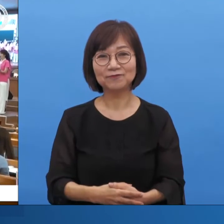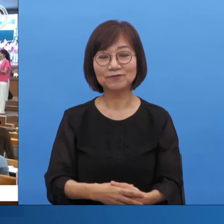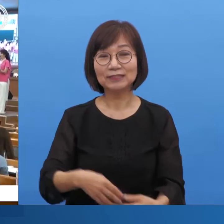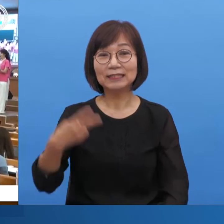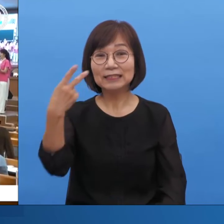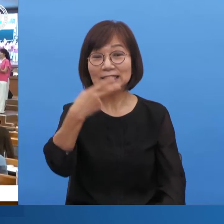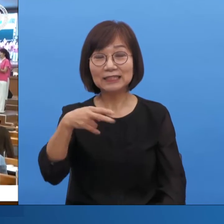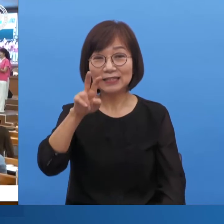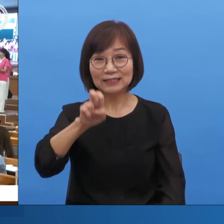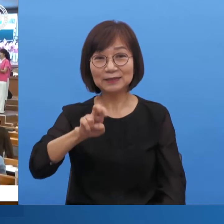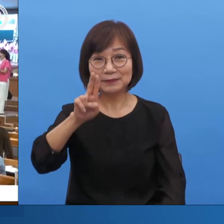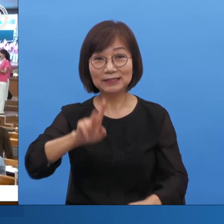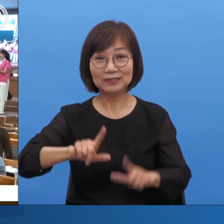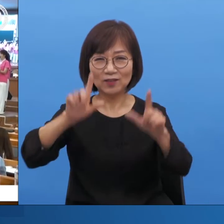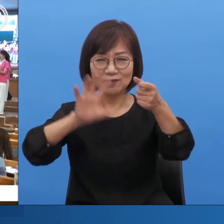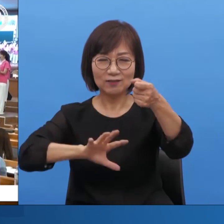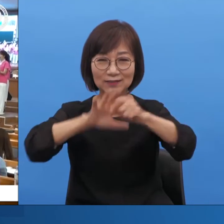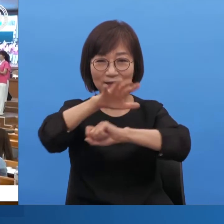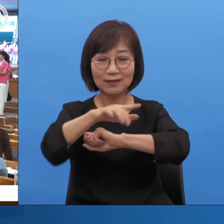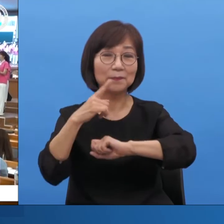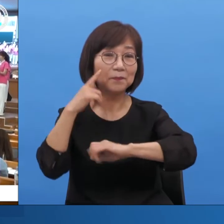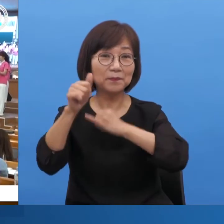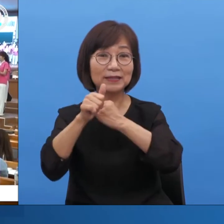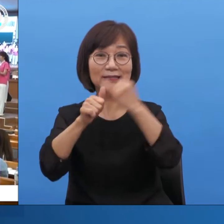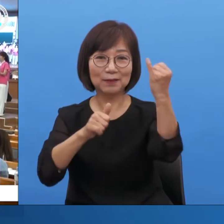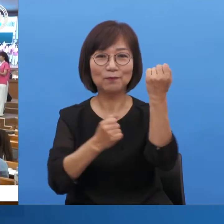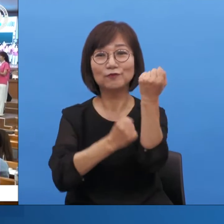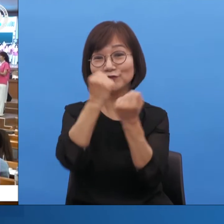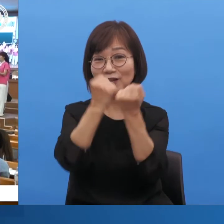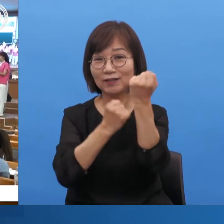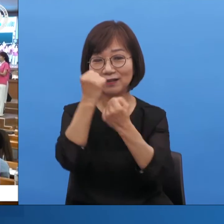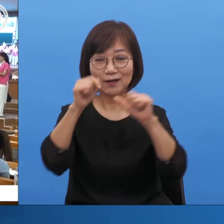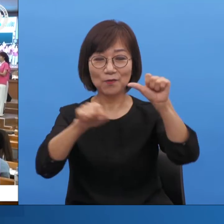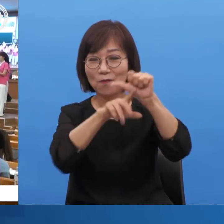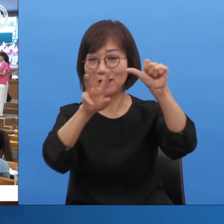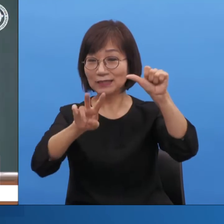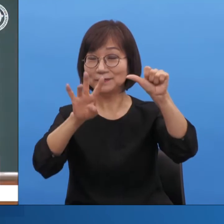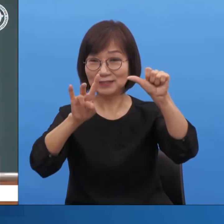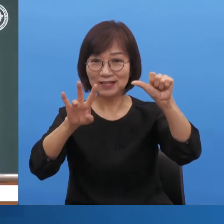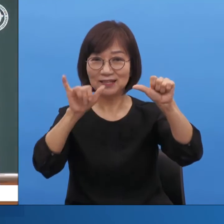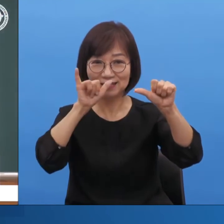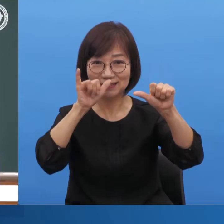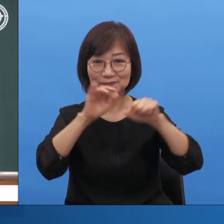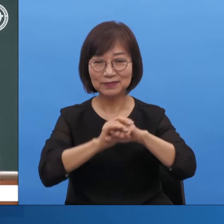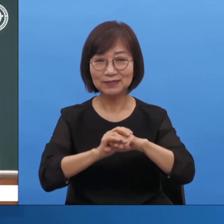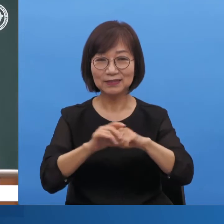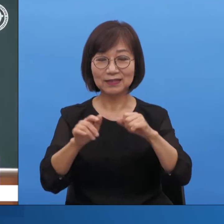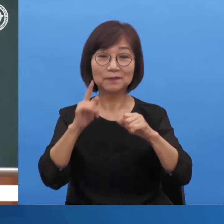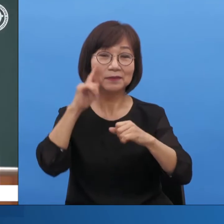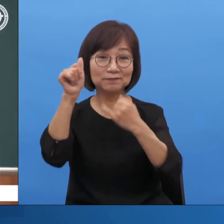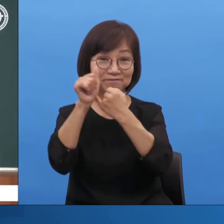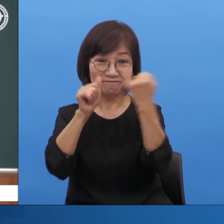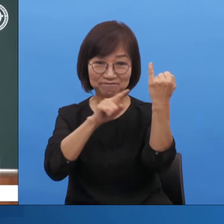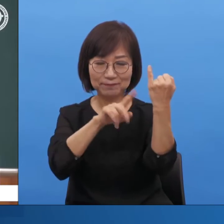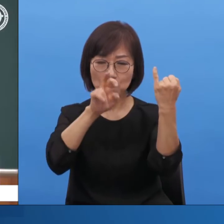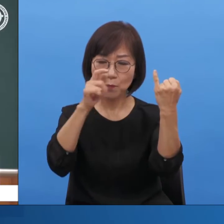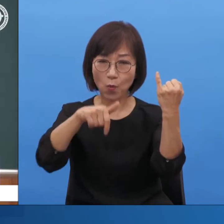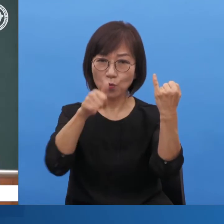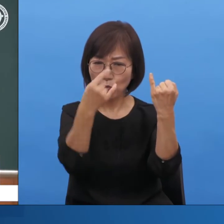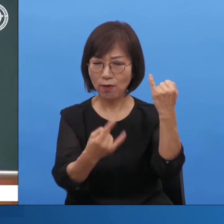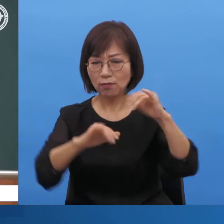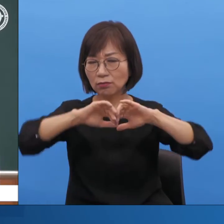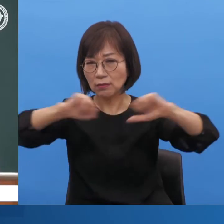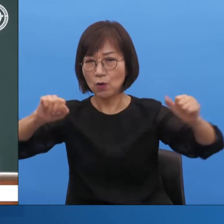2022 세계 사모 수련회가 오는 24일 덕평 RUTC에서 열립니다. 사모의 목회는 따로 숨겨져 있다는